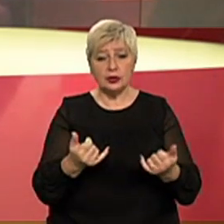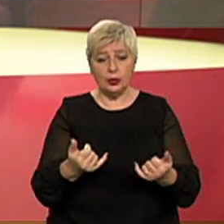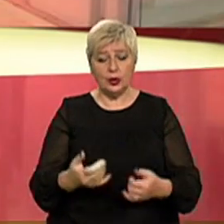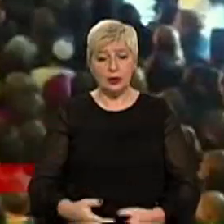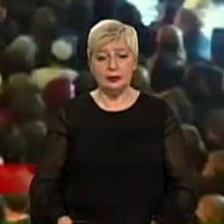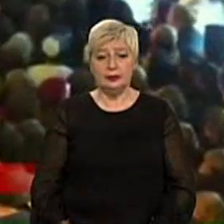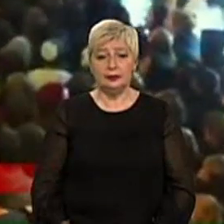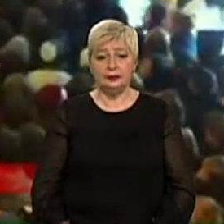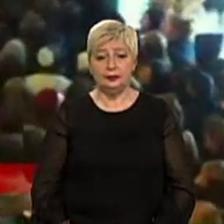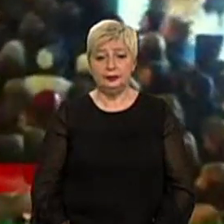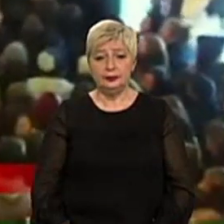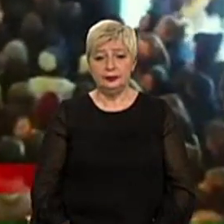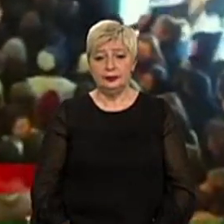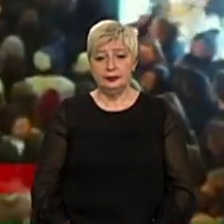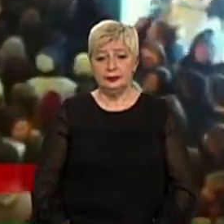Звягінцева.